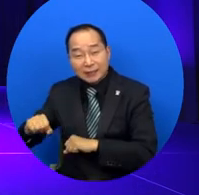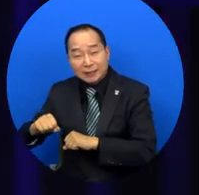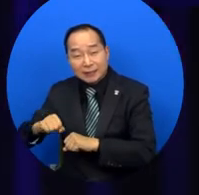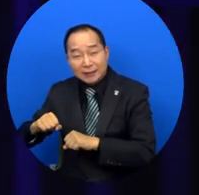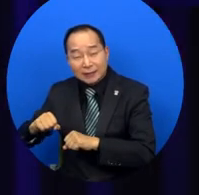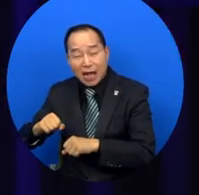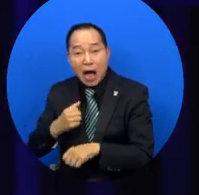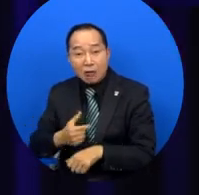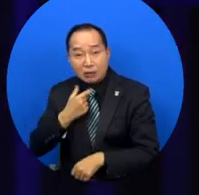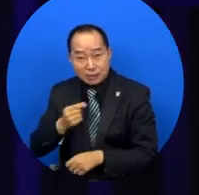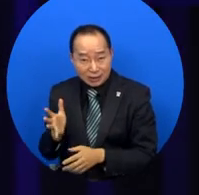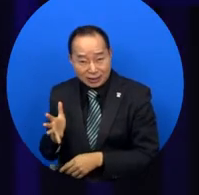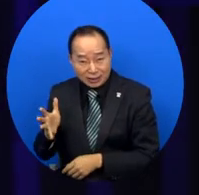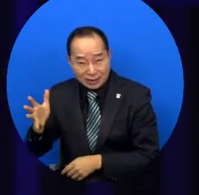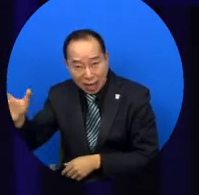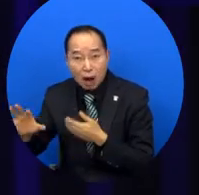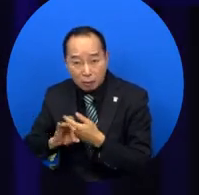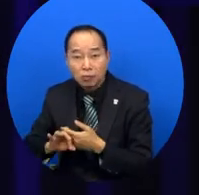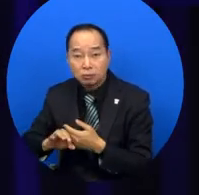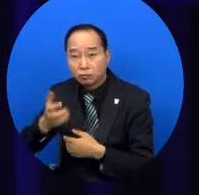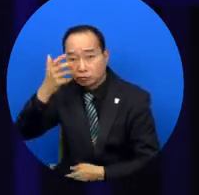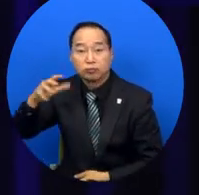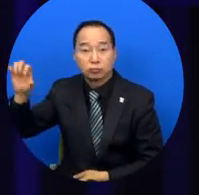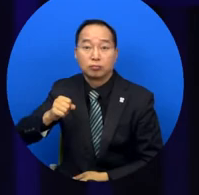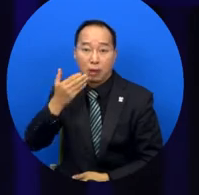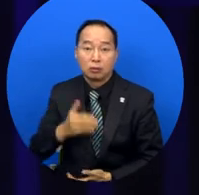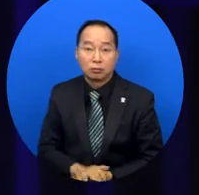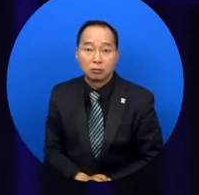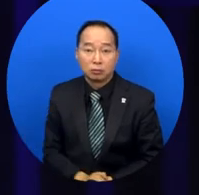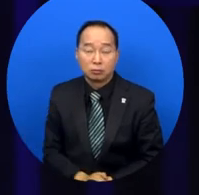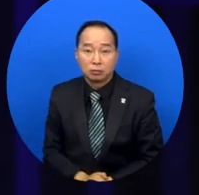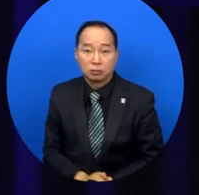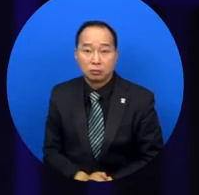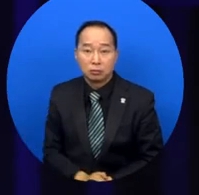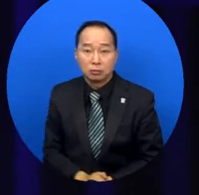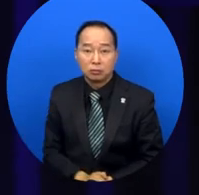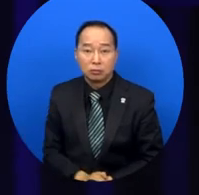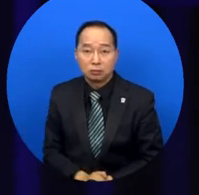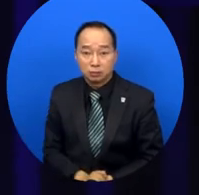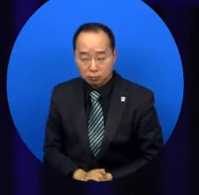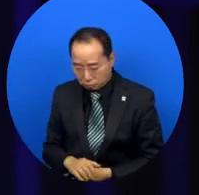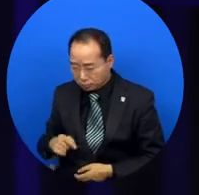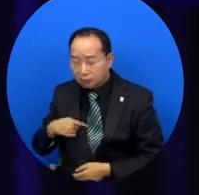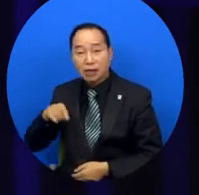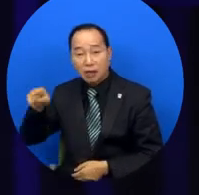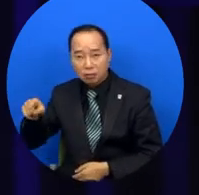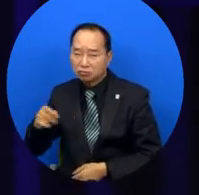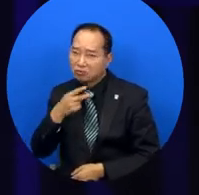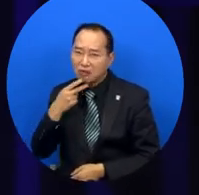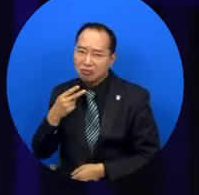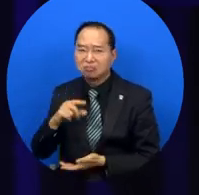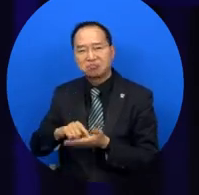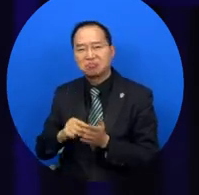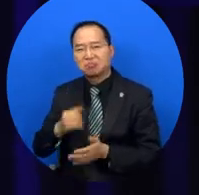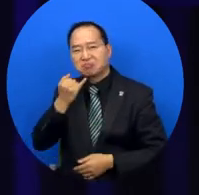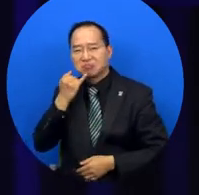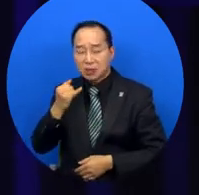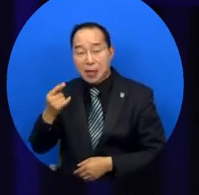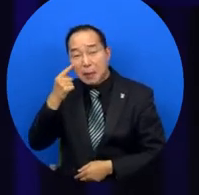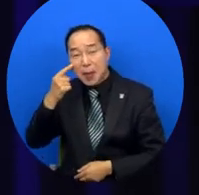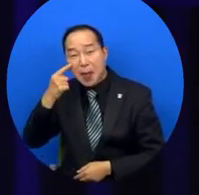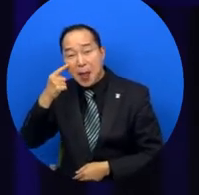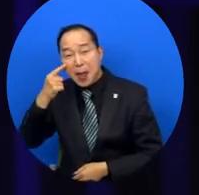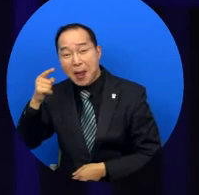된다. 그 자세로 하고 싶은 일을 하잖아요. 그러면 자괴감도 덜 들고 내가 뭐 영어 이 정도 하면 됐지